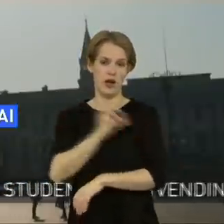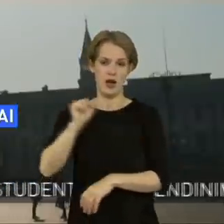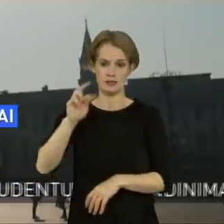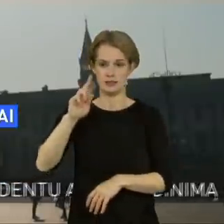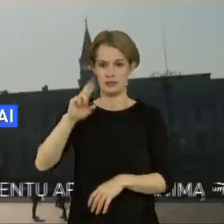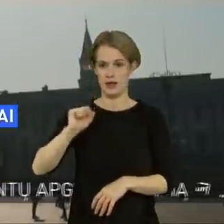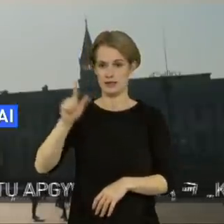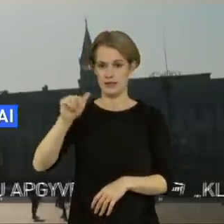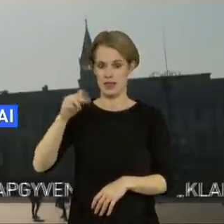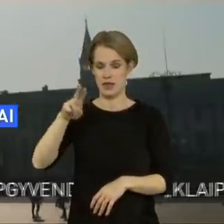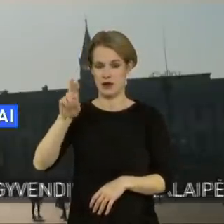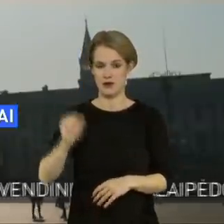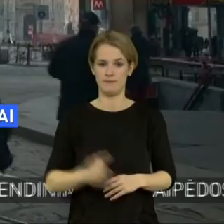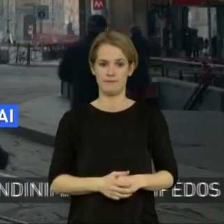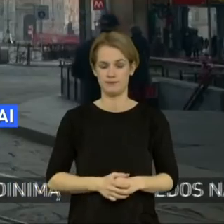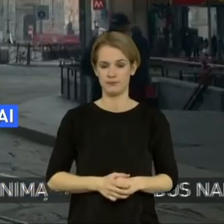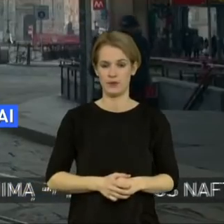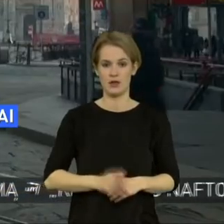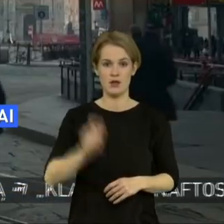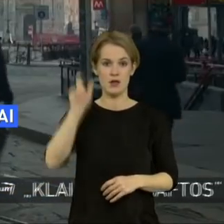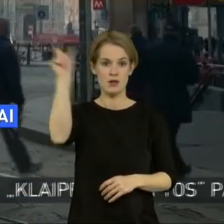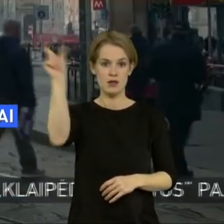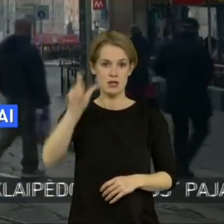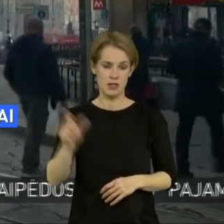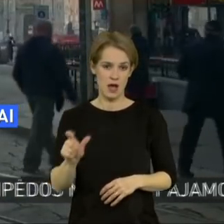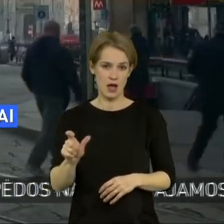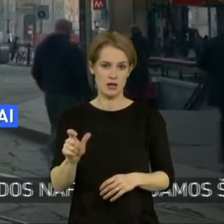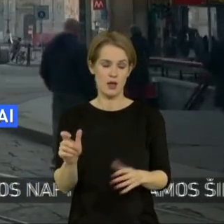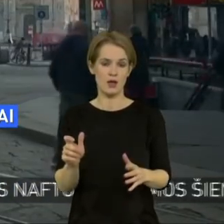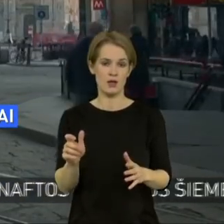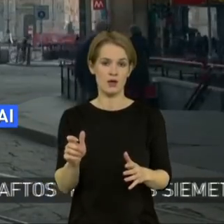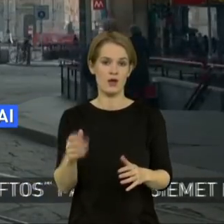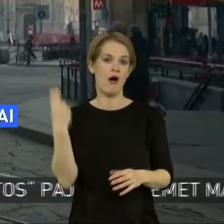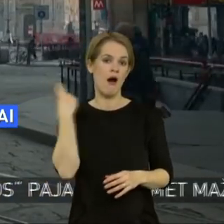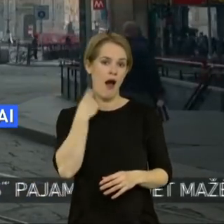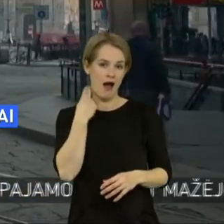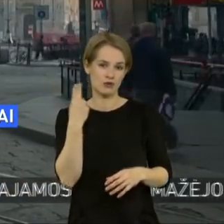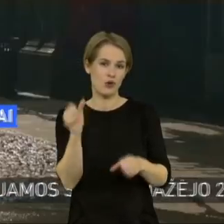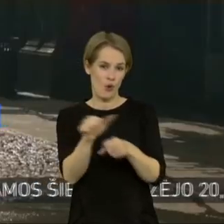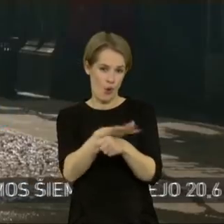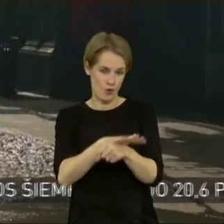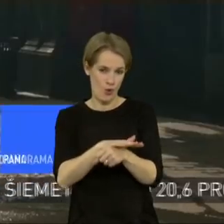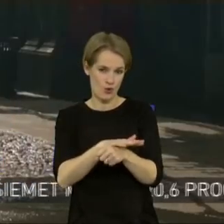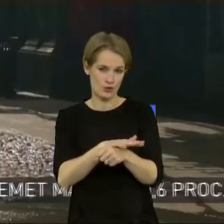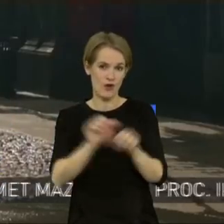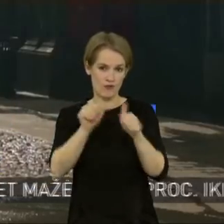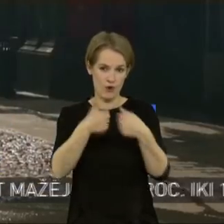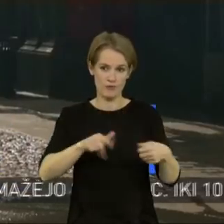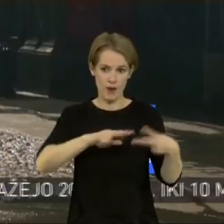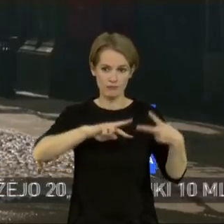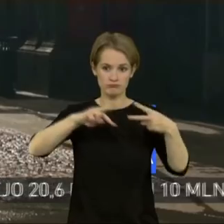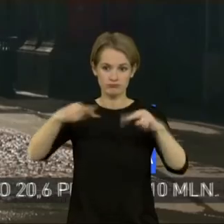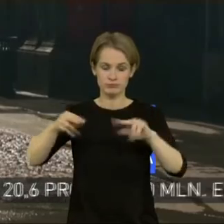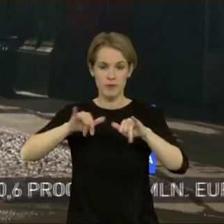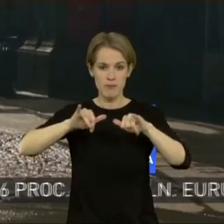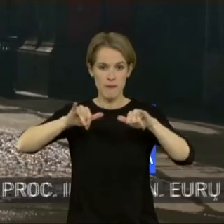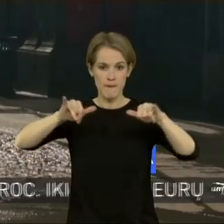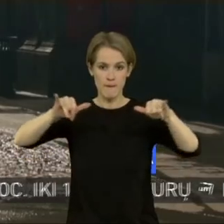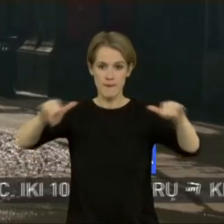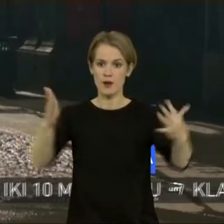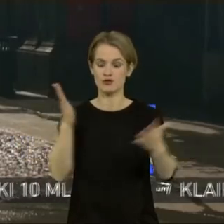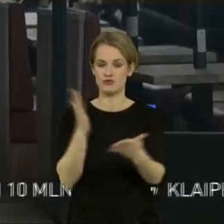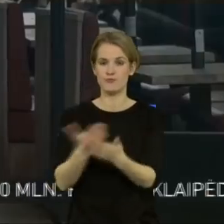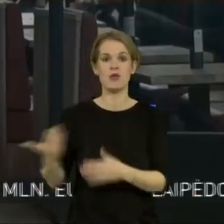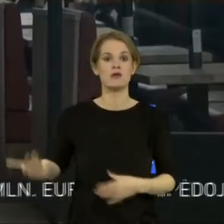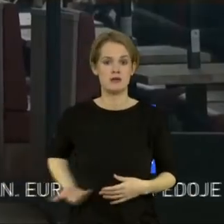Italijoje plintant užkrečiamesnį britiškai koronaviruso atmainai padėtis labiausiai pandemijos paveiktame Lombardijos regione gyventojams